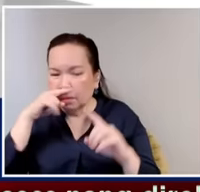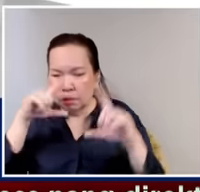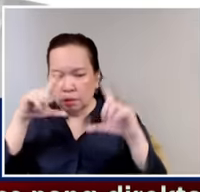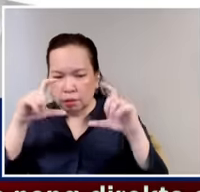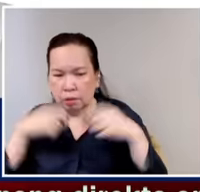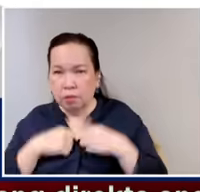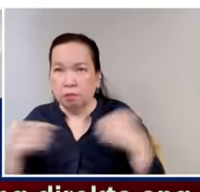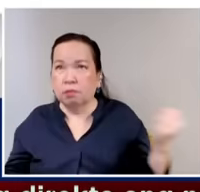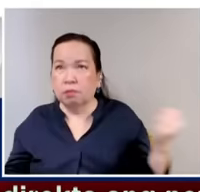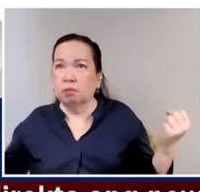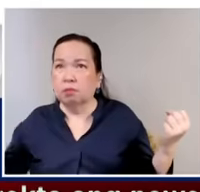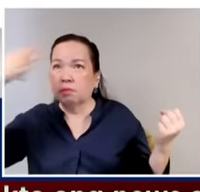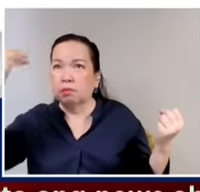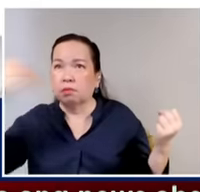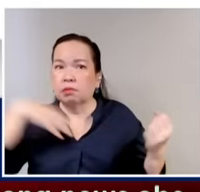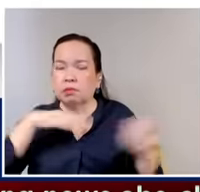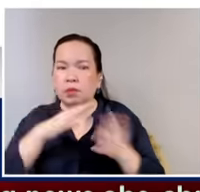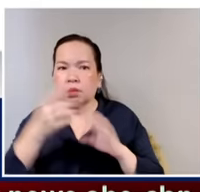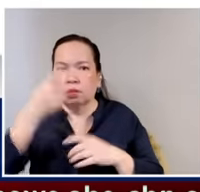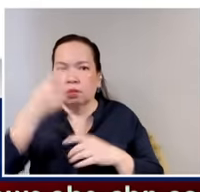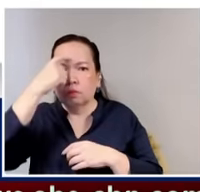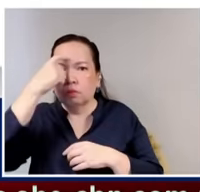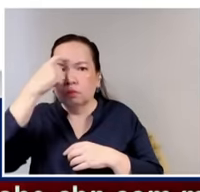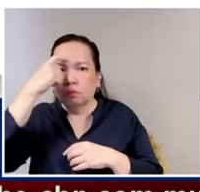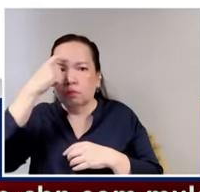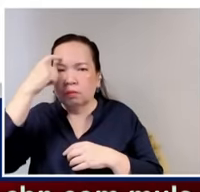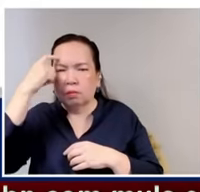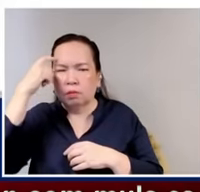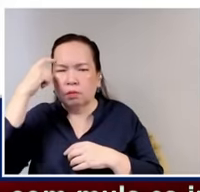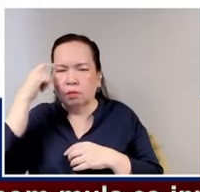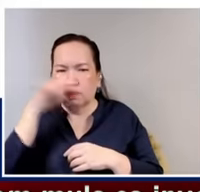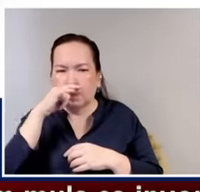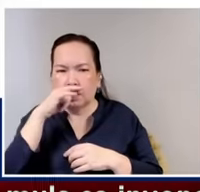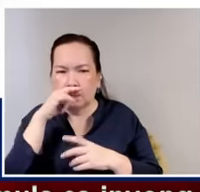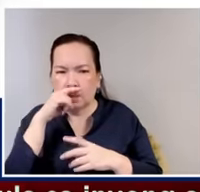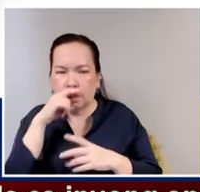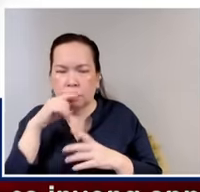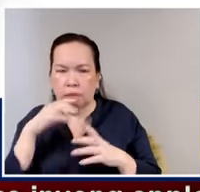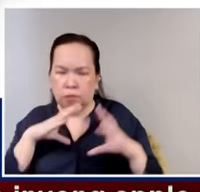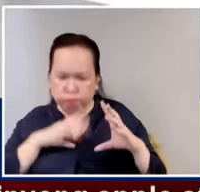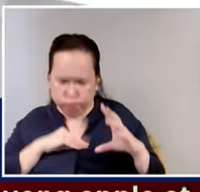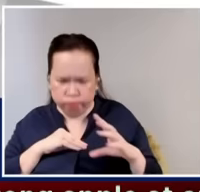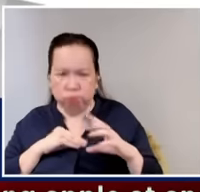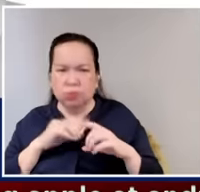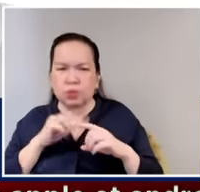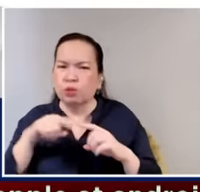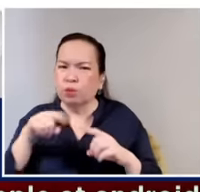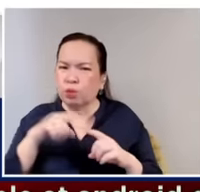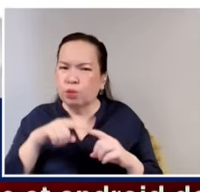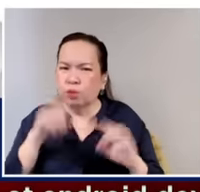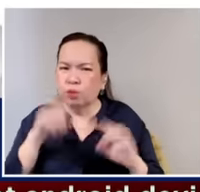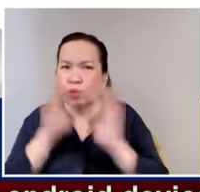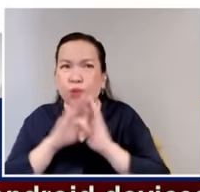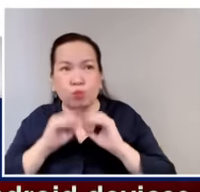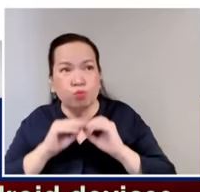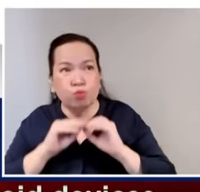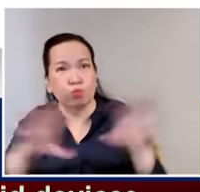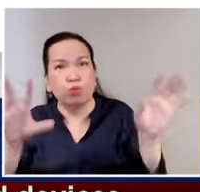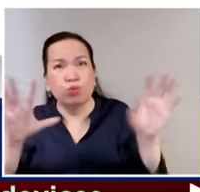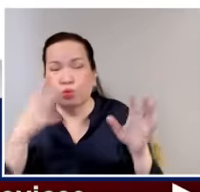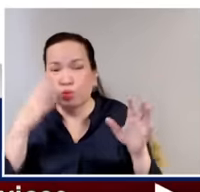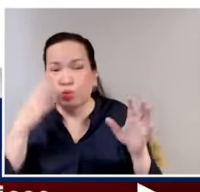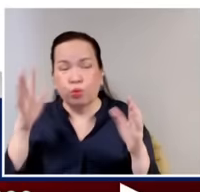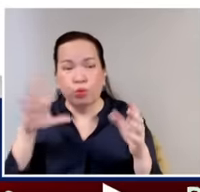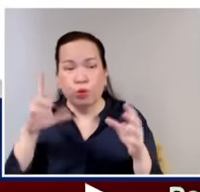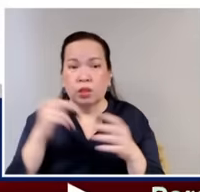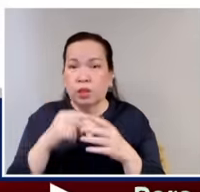na nabibigay ito sa mga bata. Yung mga pictures ng mga batang ito ay hindi natin alam kung hanggang kailan. So hindi natin alam kung pag nakuha ito